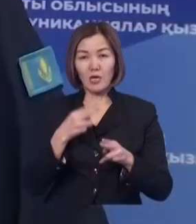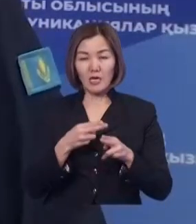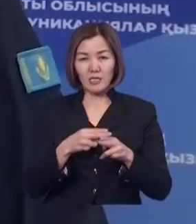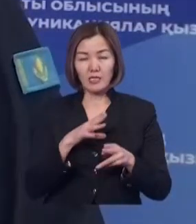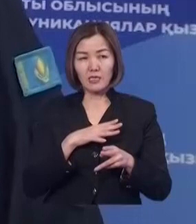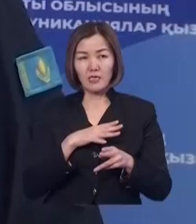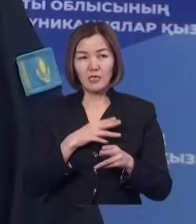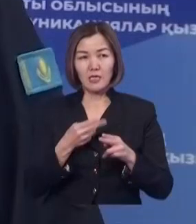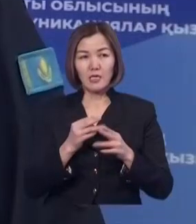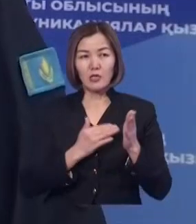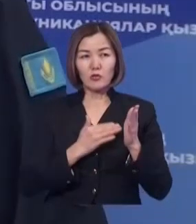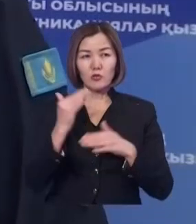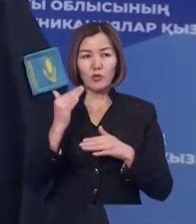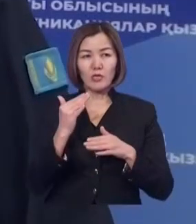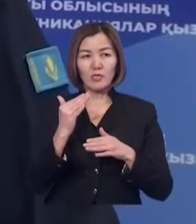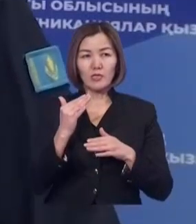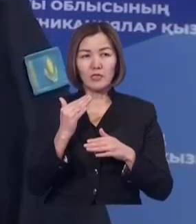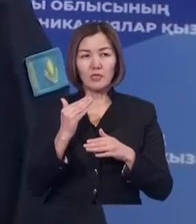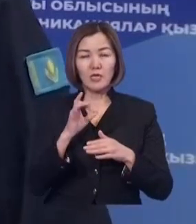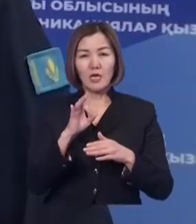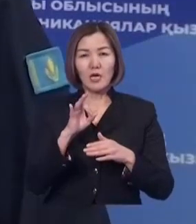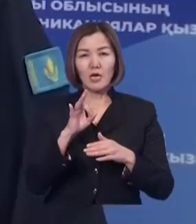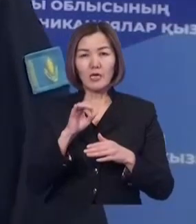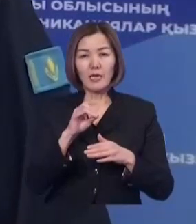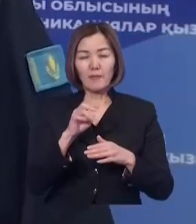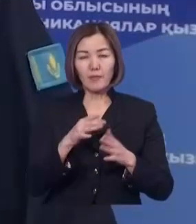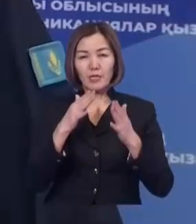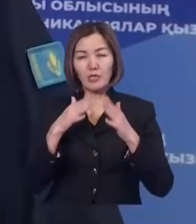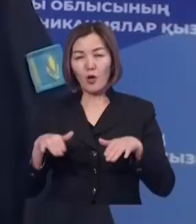жылы ең үлкен жоғары көрсеткіш, бұл яғни Райымбек аудандарында,